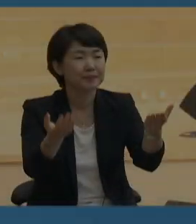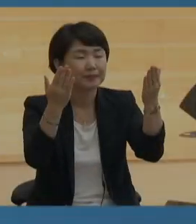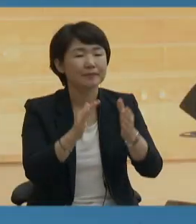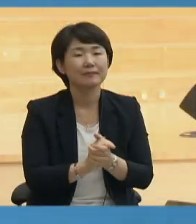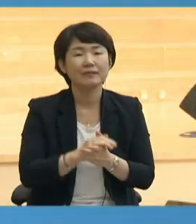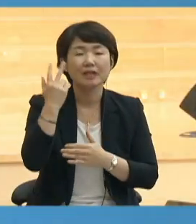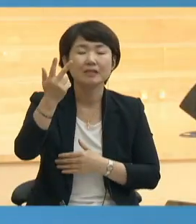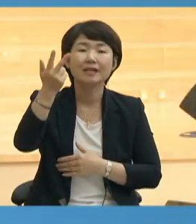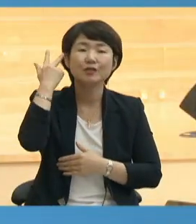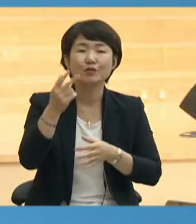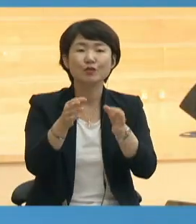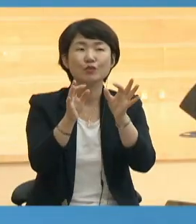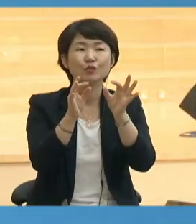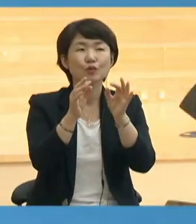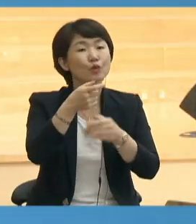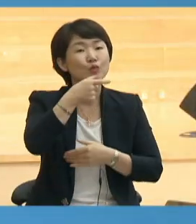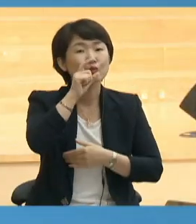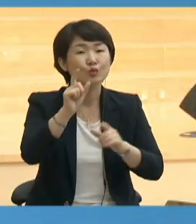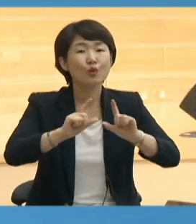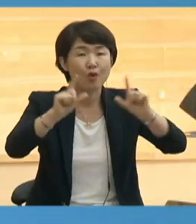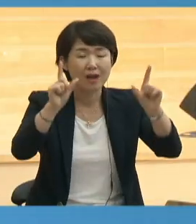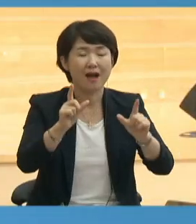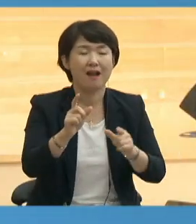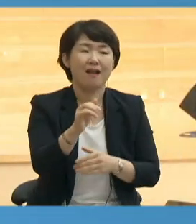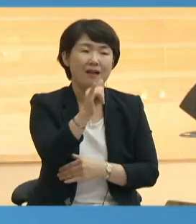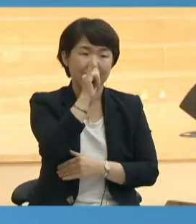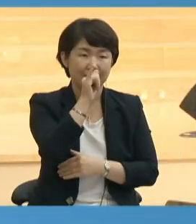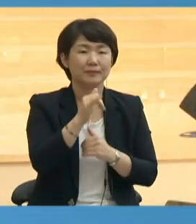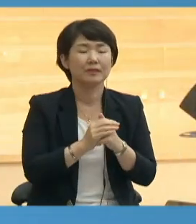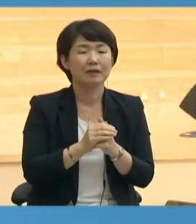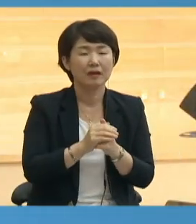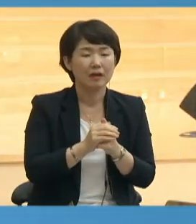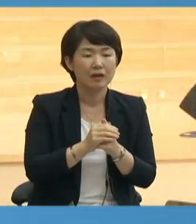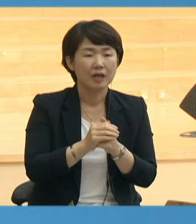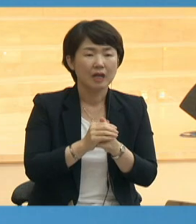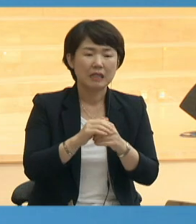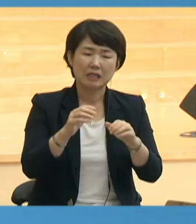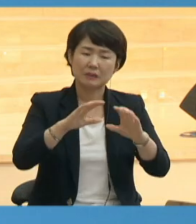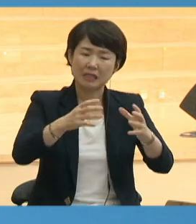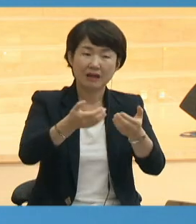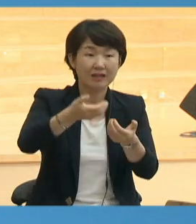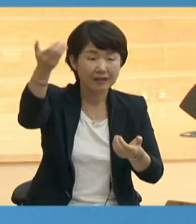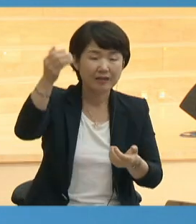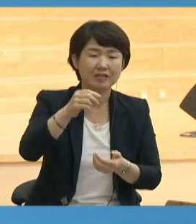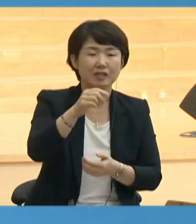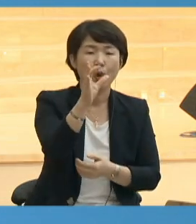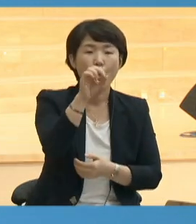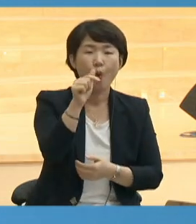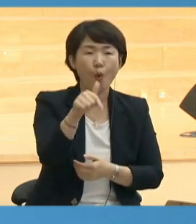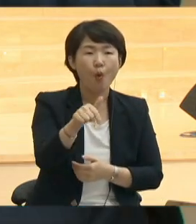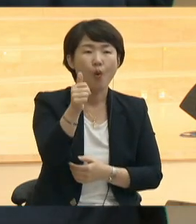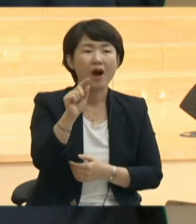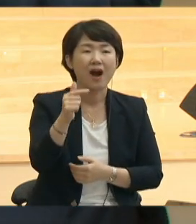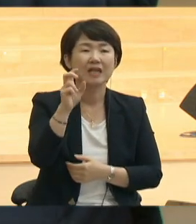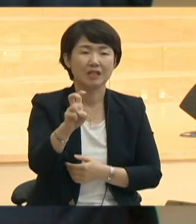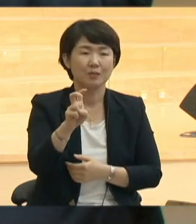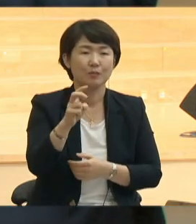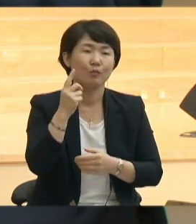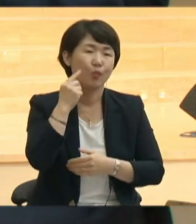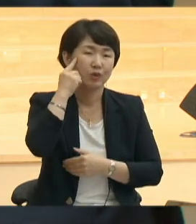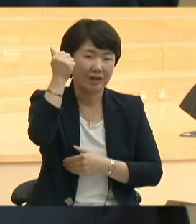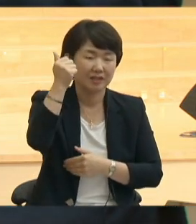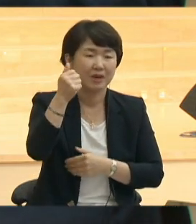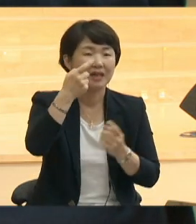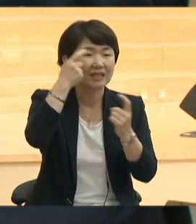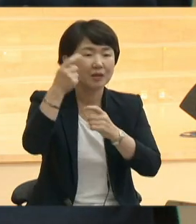지난주 급료 아닌 수요일 있었던 일이에요 꼭 하는 목사님의 10주기 추도예배 가 있었던 날입니다 온 라인을 역시 들여